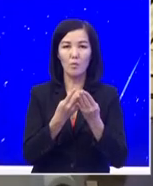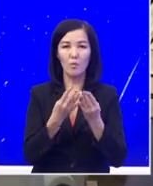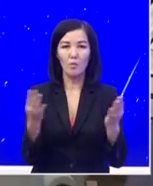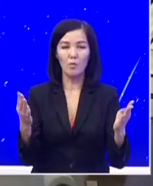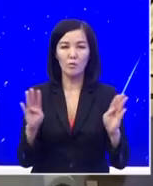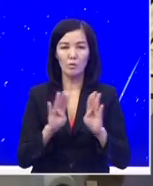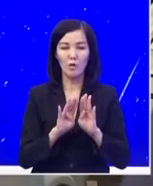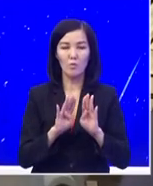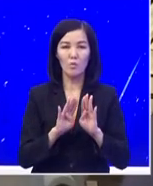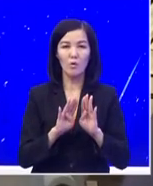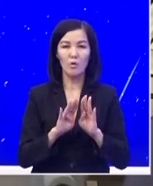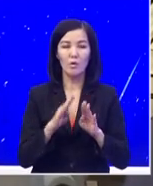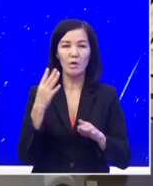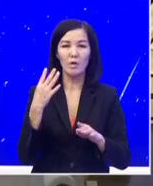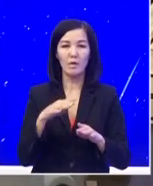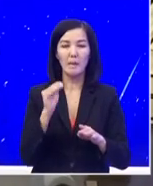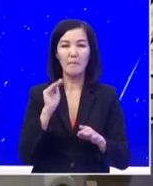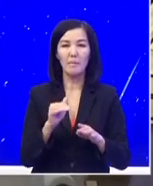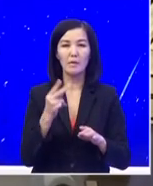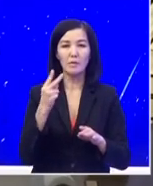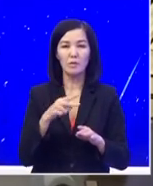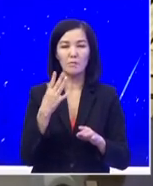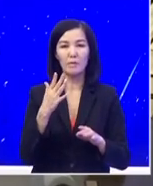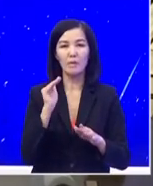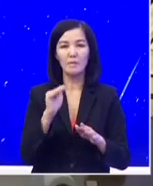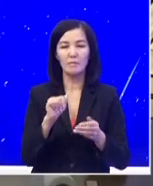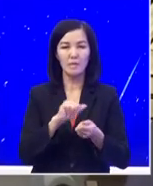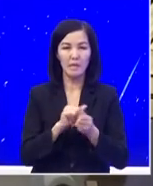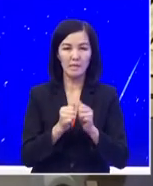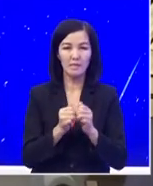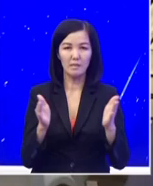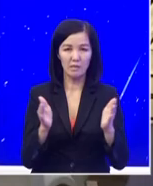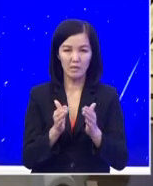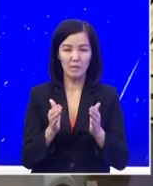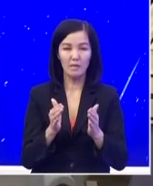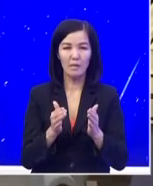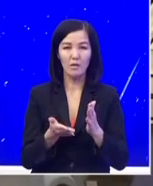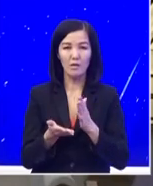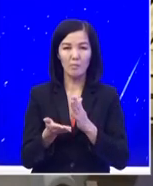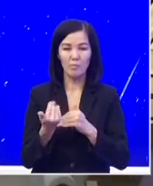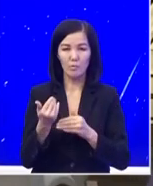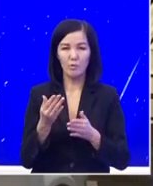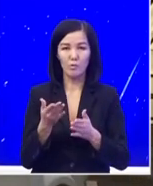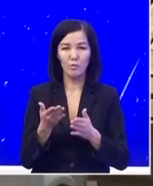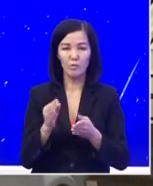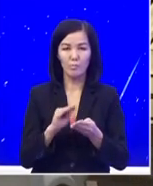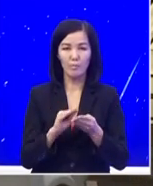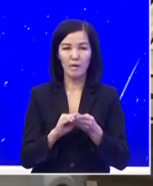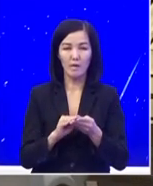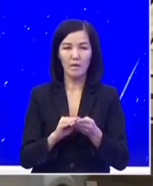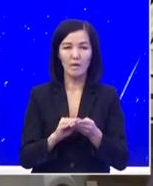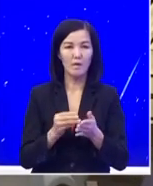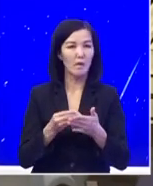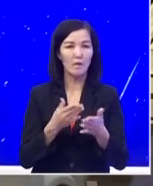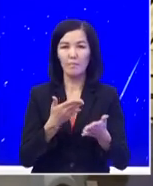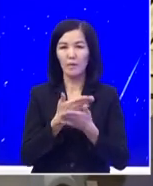Тас 40-тан 25-тен бастады, даже мраморный тастар кішкентай. Сол бұрынғы баға біз мына қазіргі кезде сондай бір нетіп